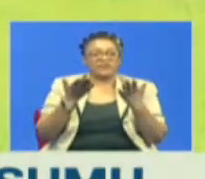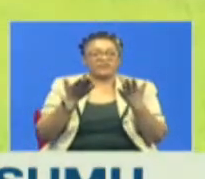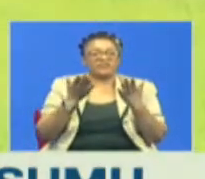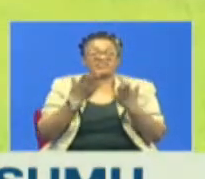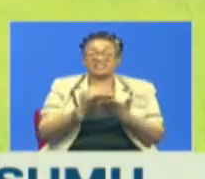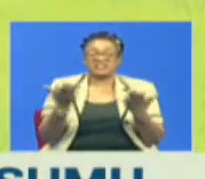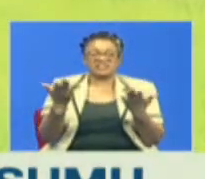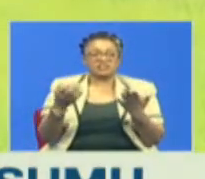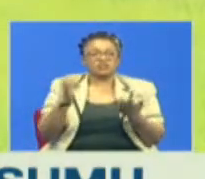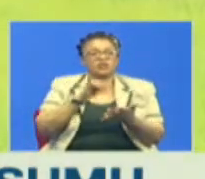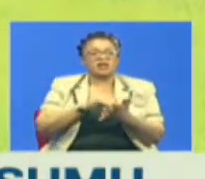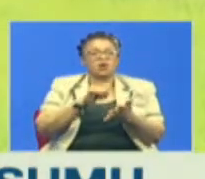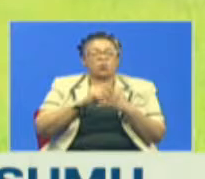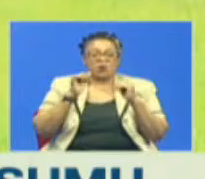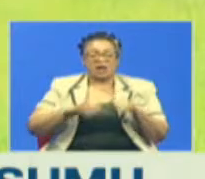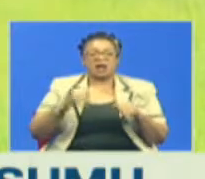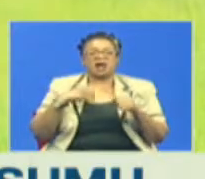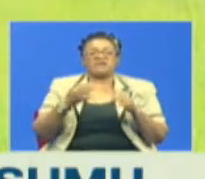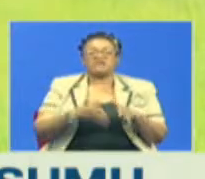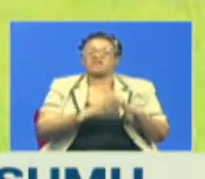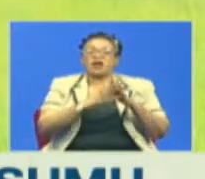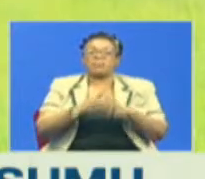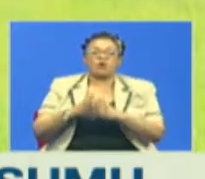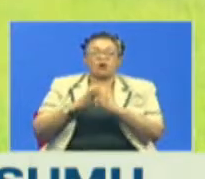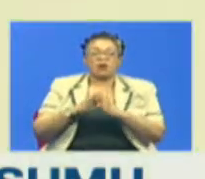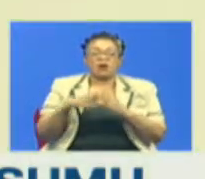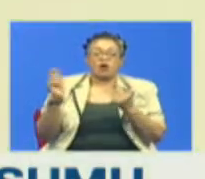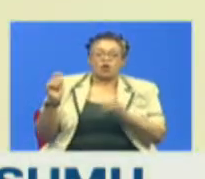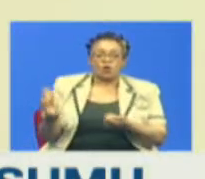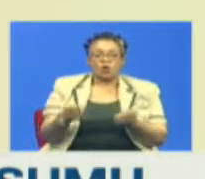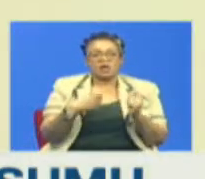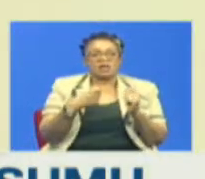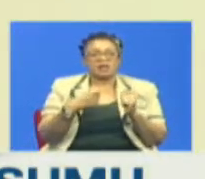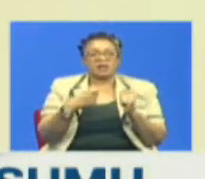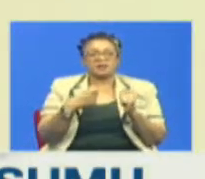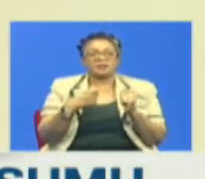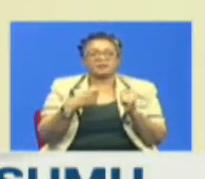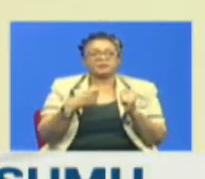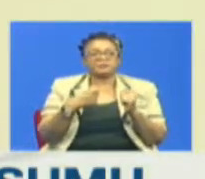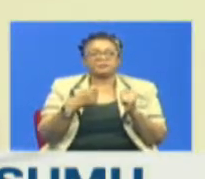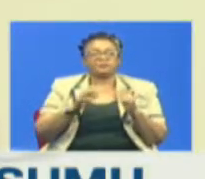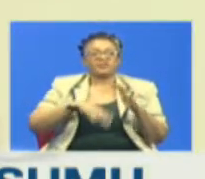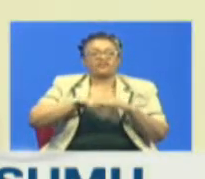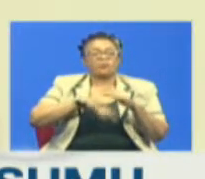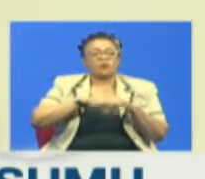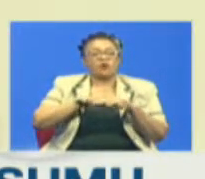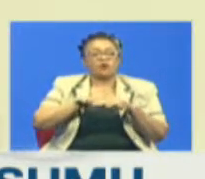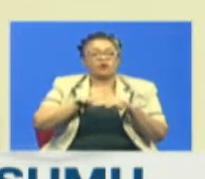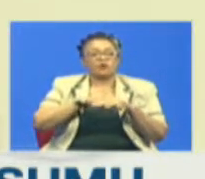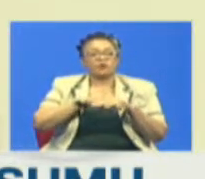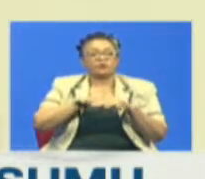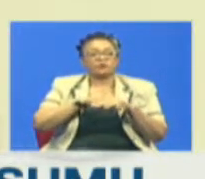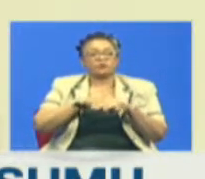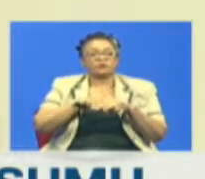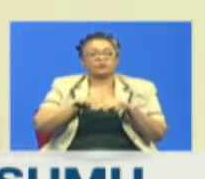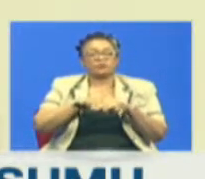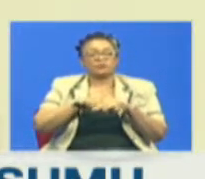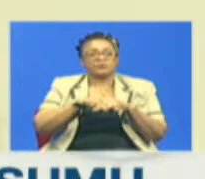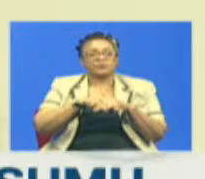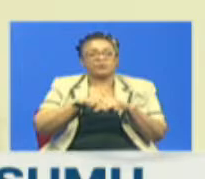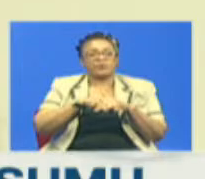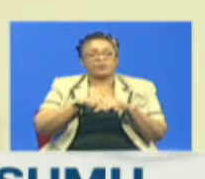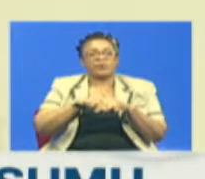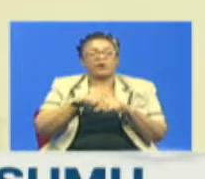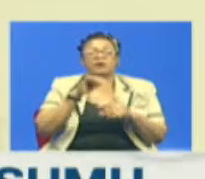na volleyball pitch, hockey pitch, football field proper. Na hiyo